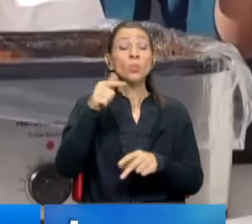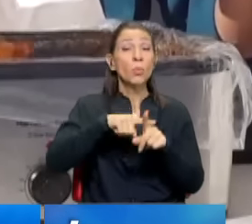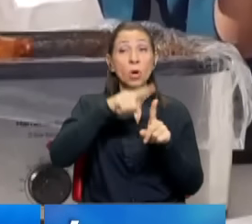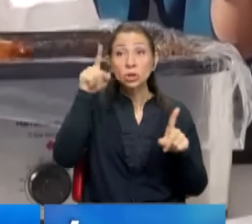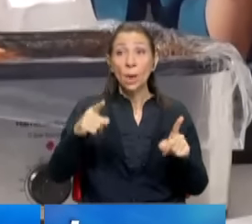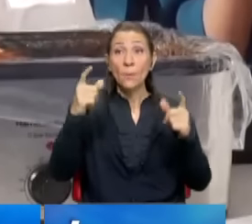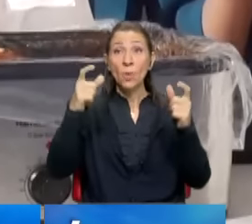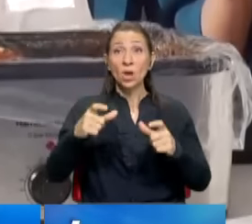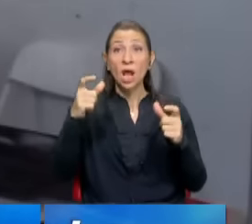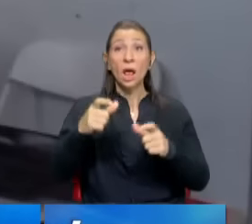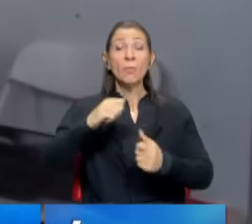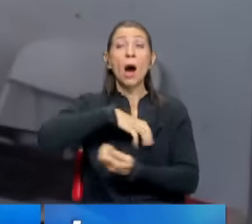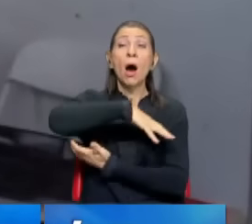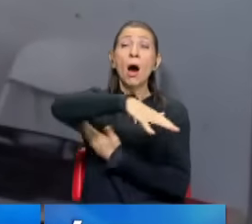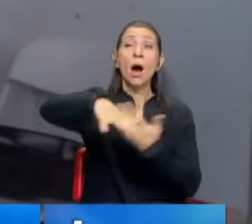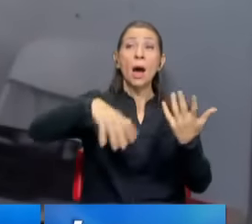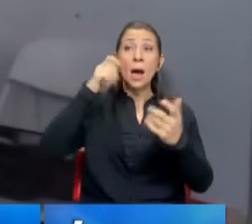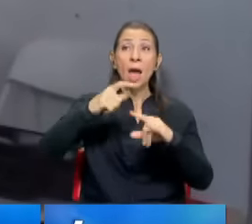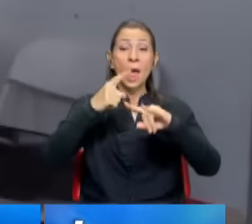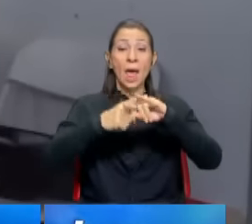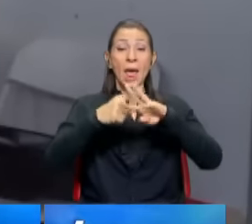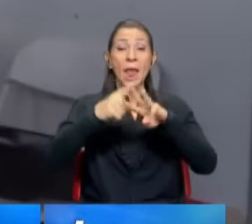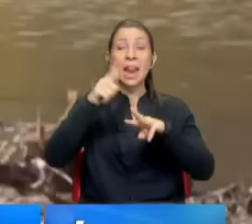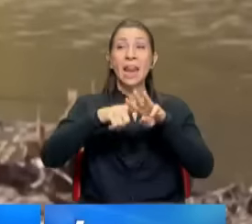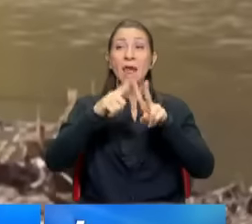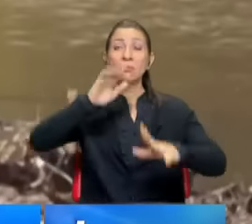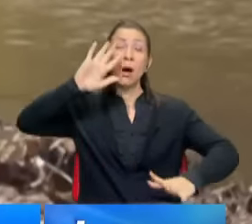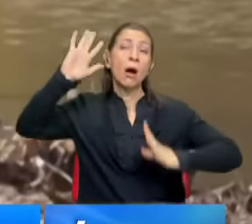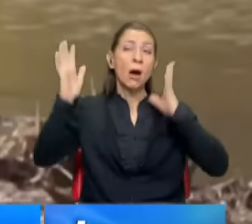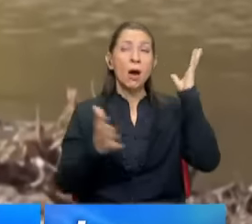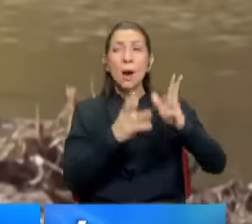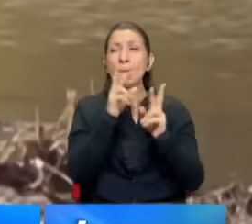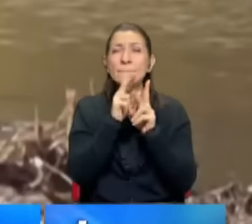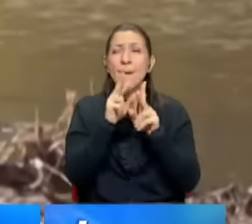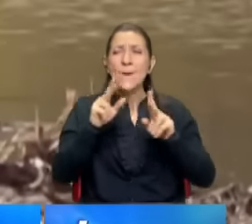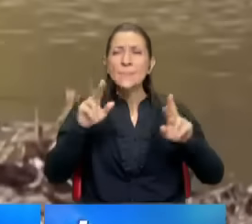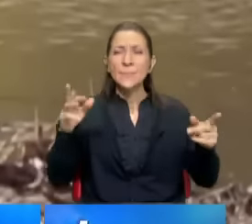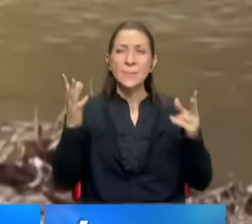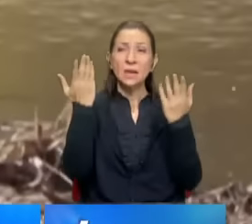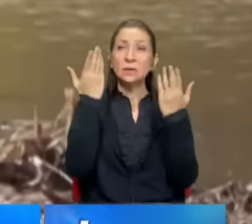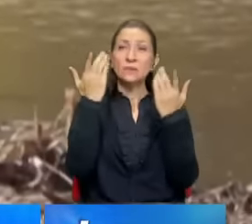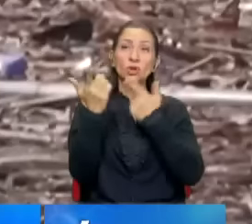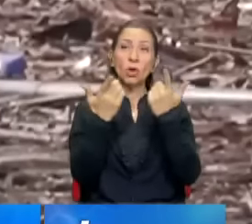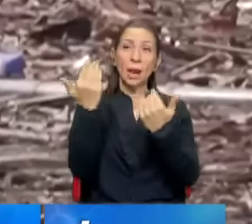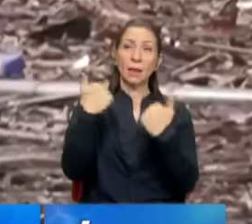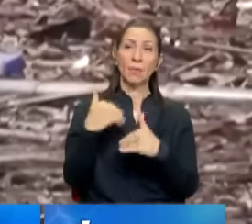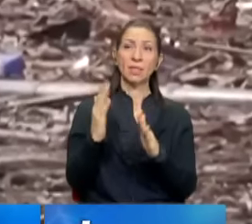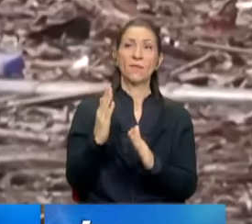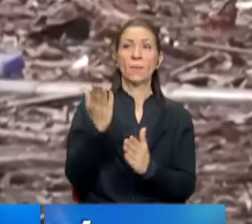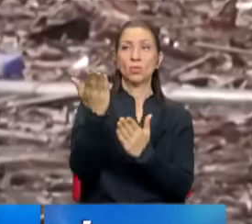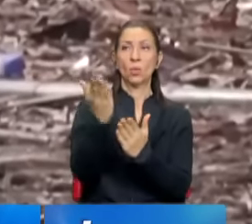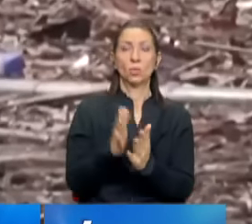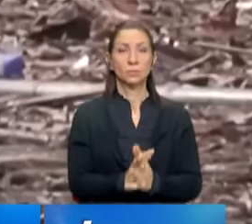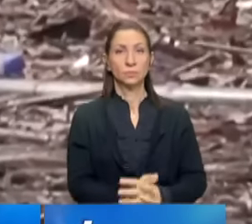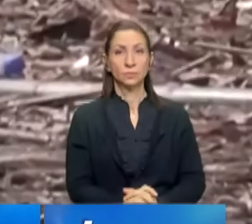olduğu bölgelerin altını üstüne getiren Helen kasırgasının ardından tahribatın görüntüleri gelmeye devam ediyor.